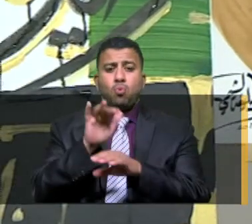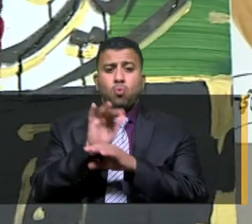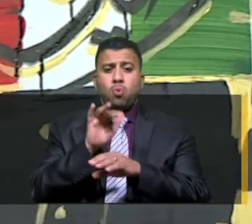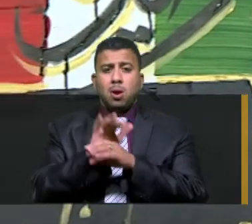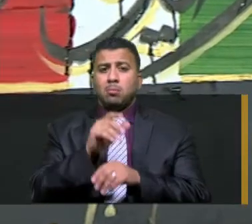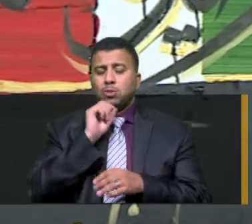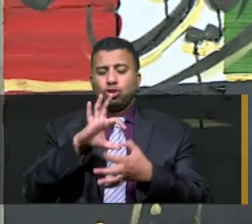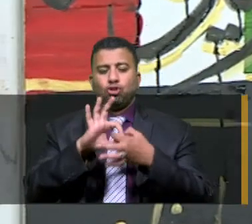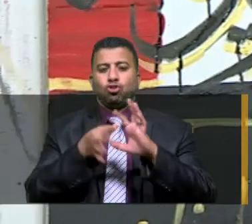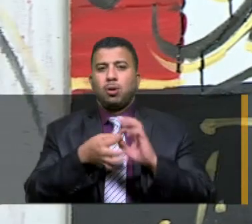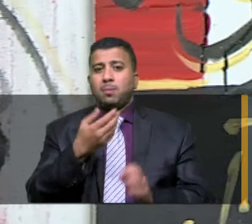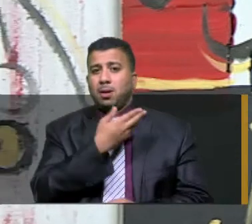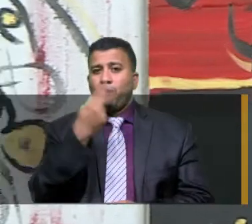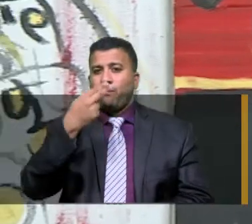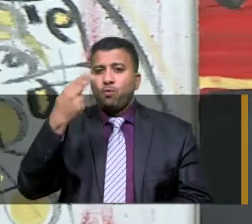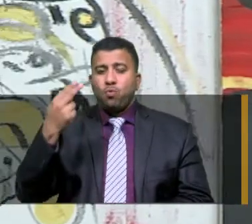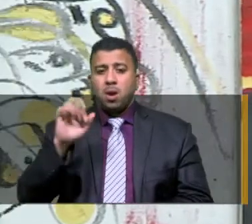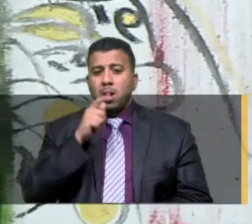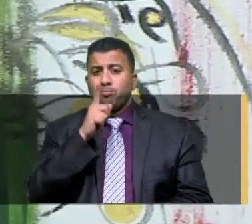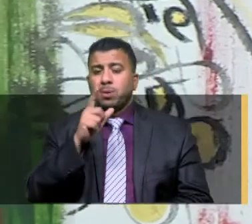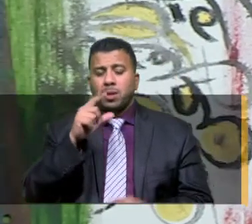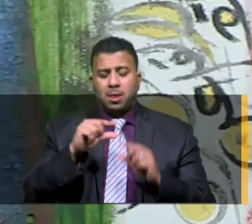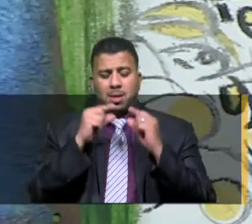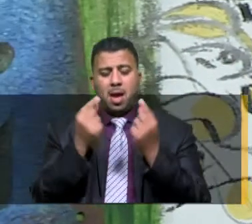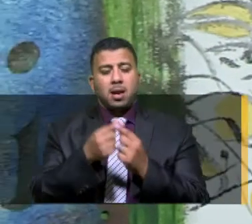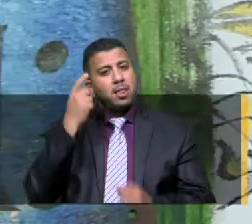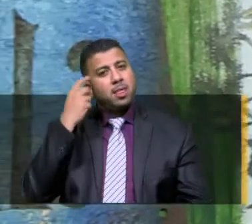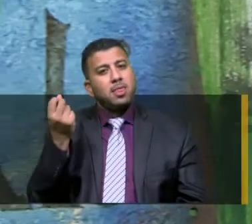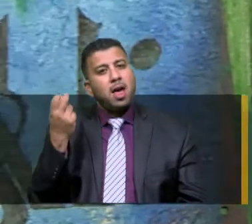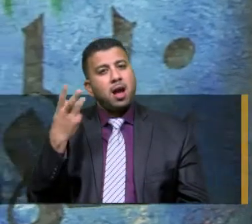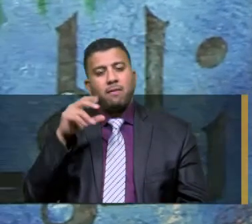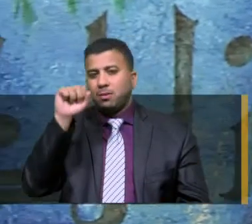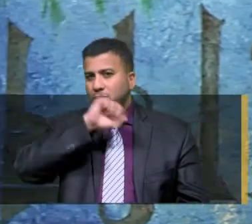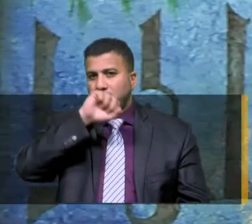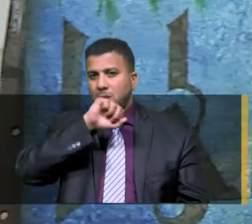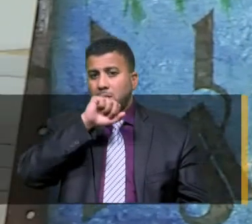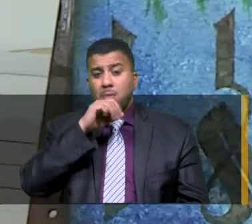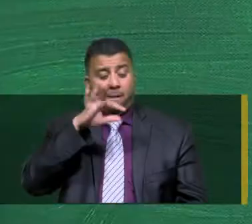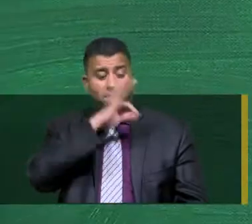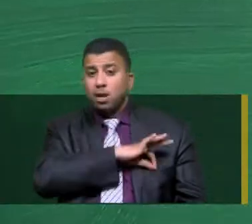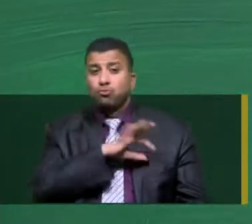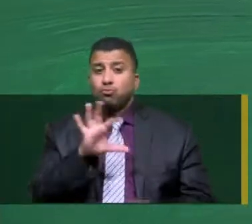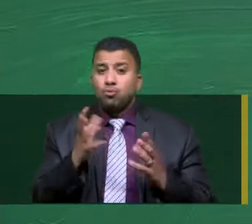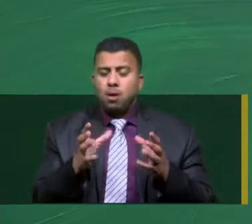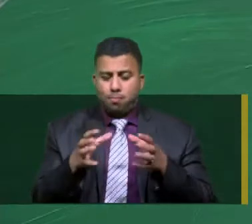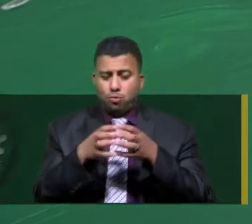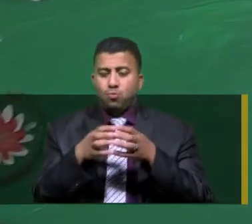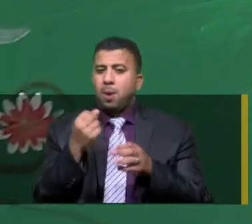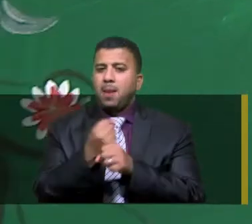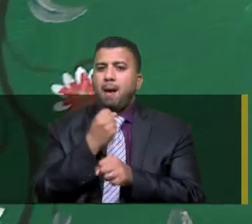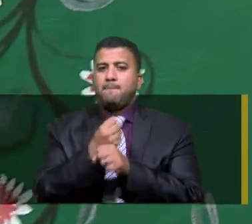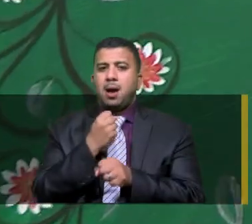تنظمها الجمعية بالتعاون مع دائرة الثقافة بالشارقة، لينتج من هذه الورشة مجموعة من